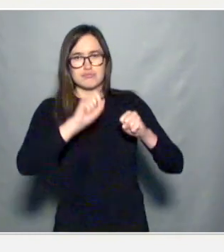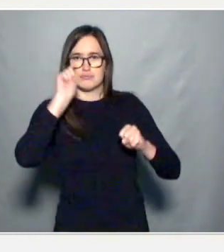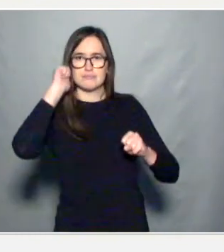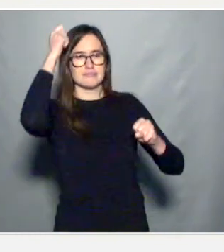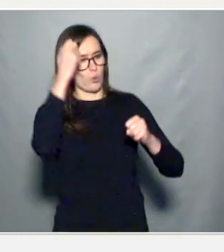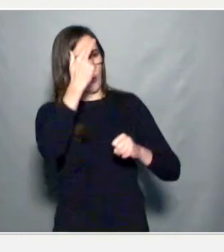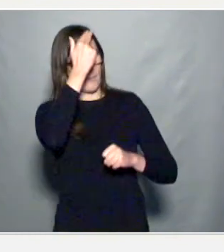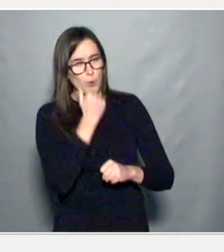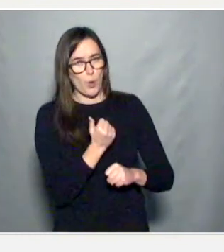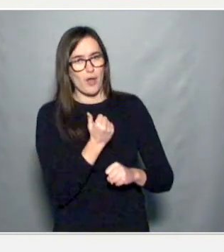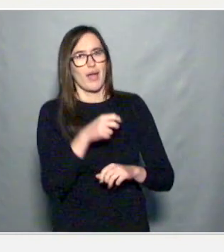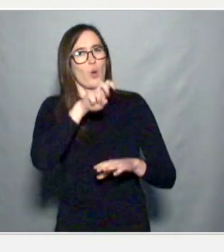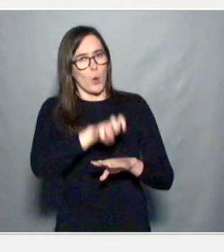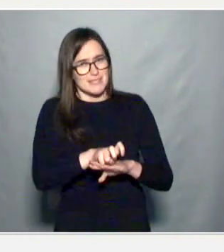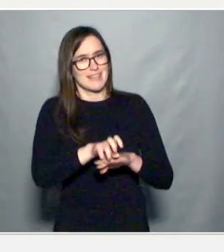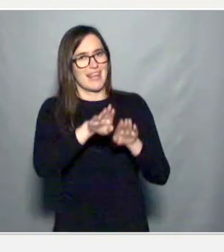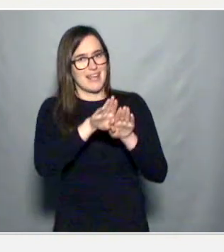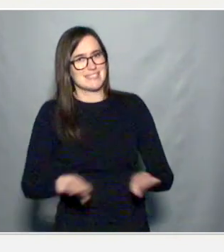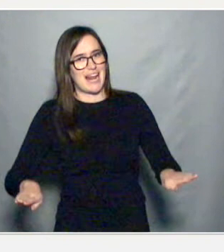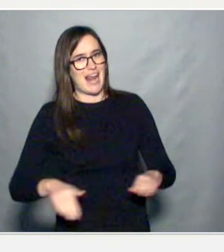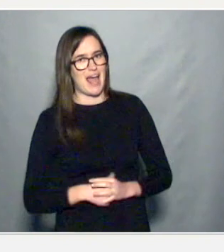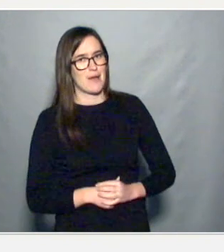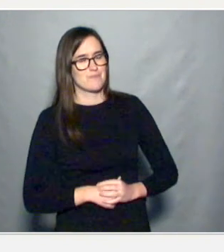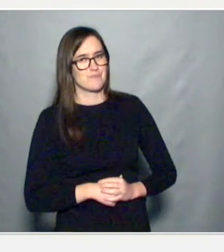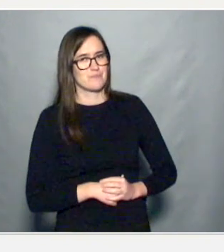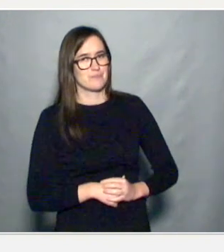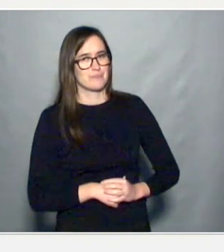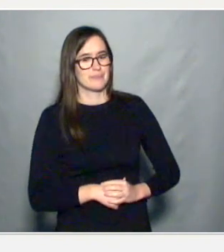och försöker att sitta still.